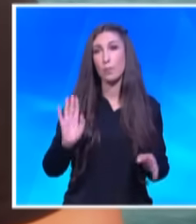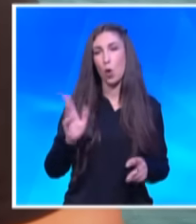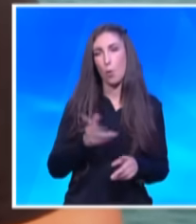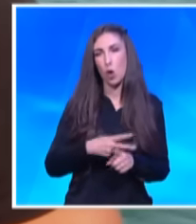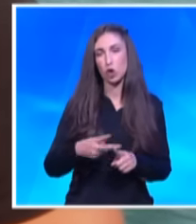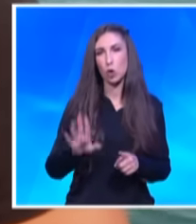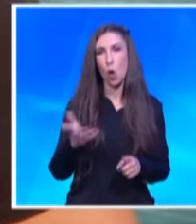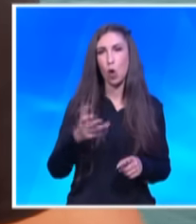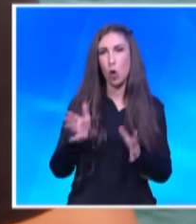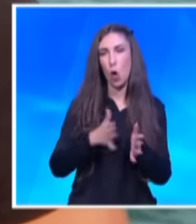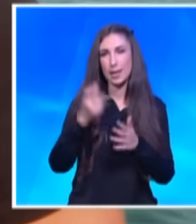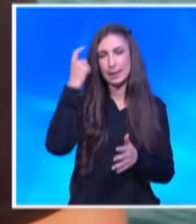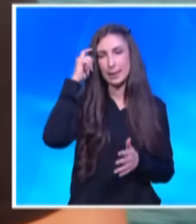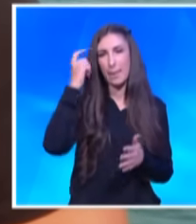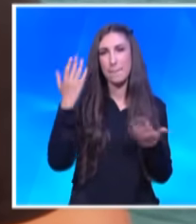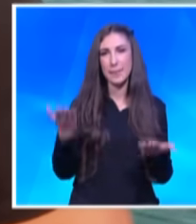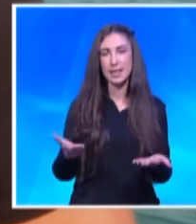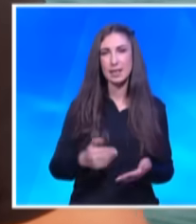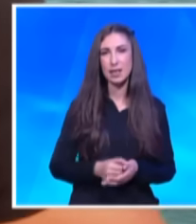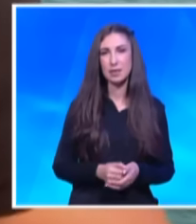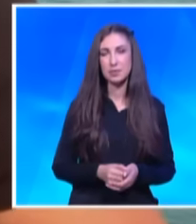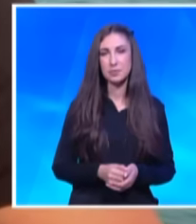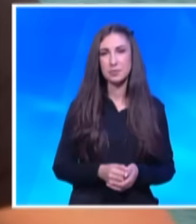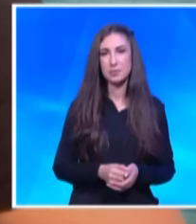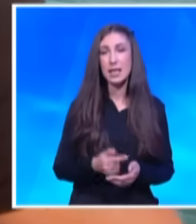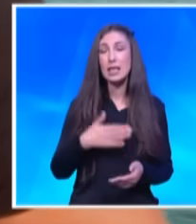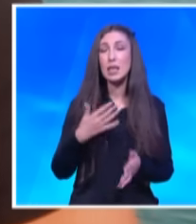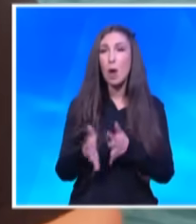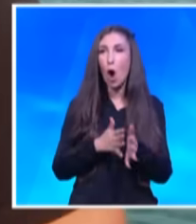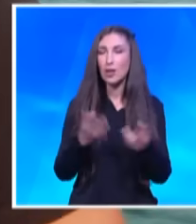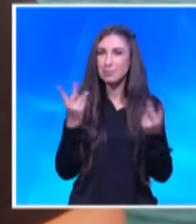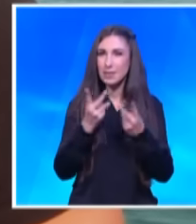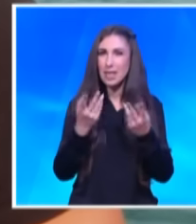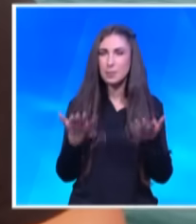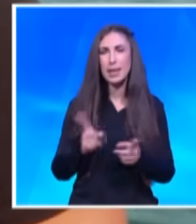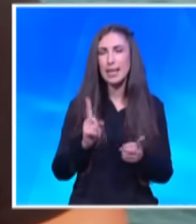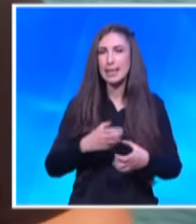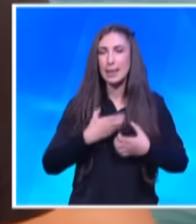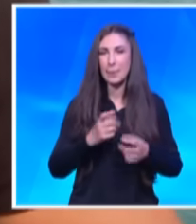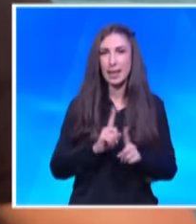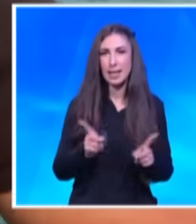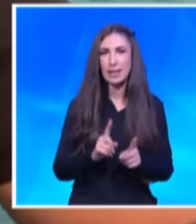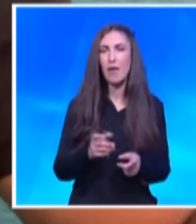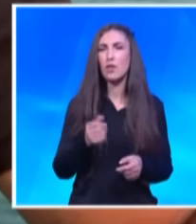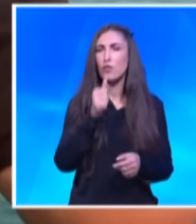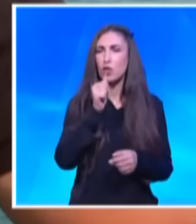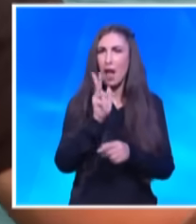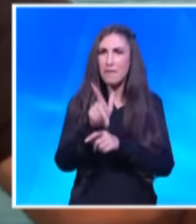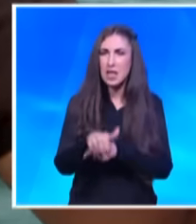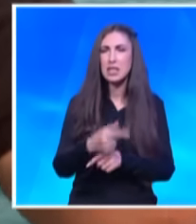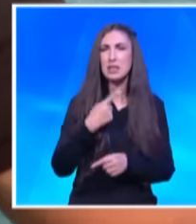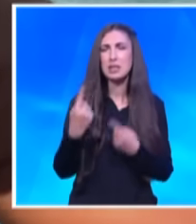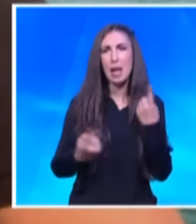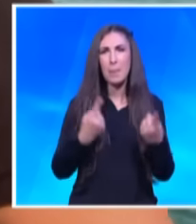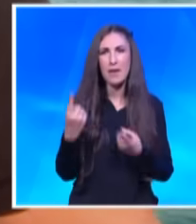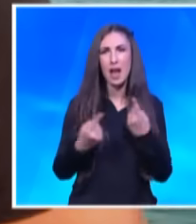представя. Доста по-чисто. И го разбираме. Искаме и хората да го разберат и да не се притесняват. И да се къпят, и да се